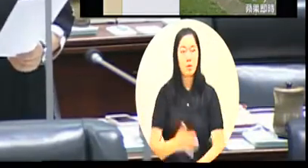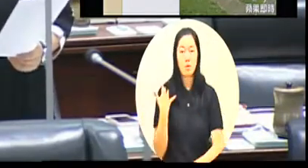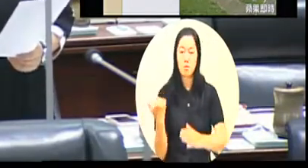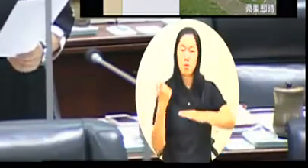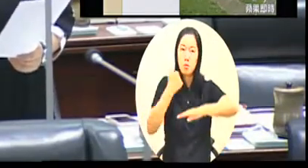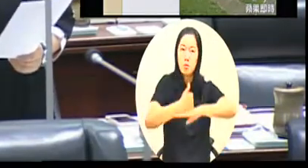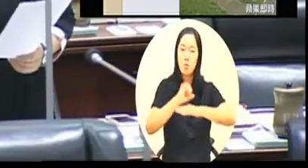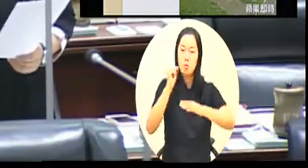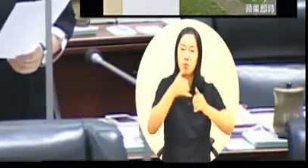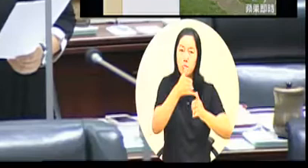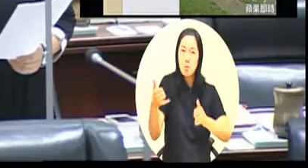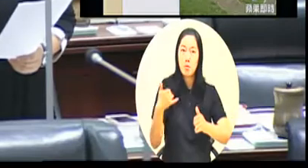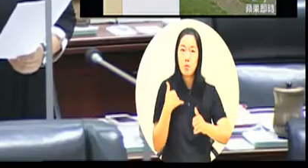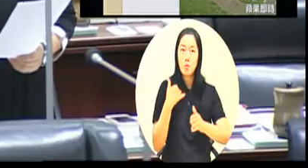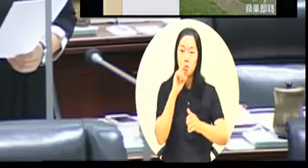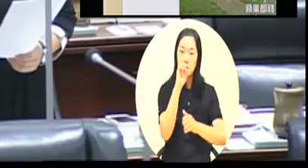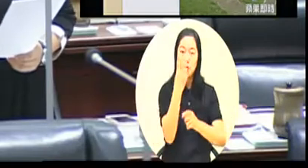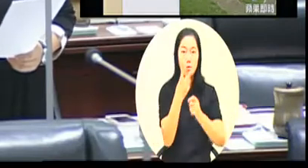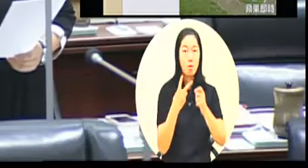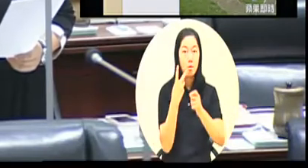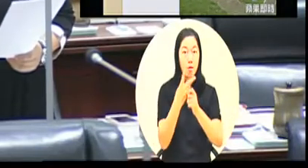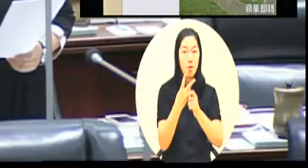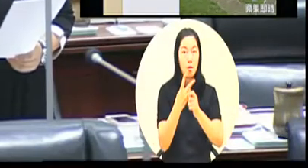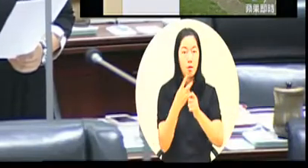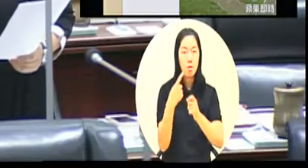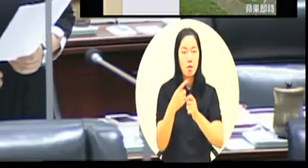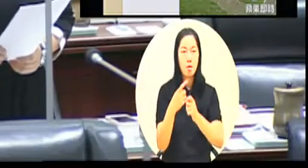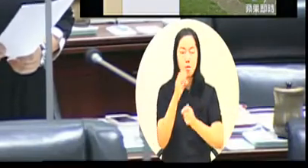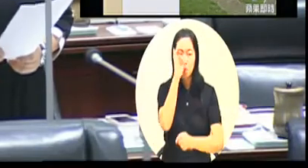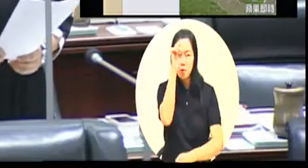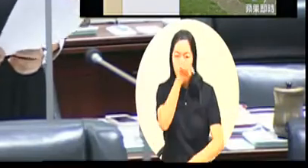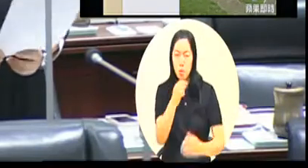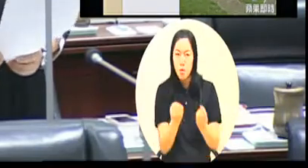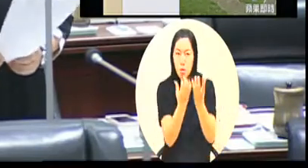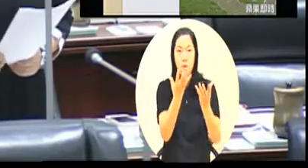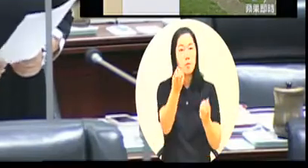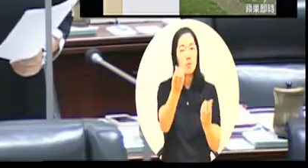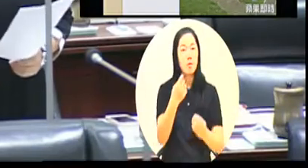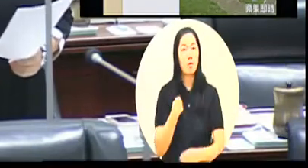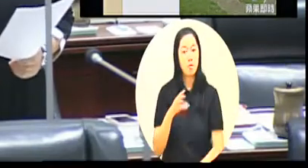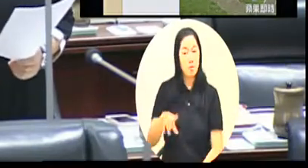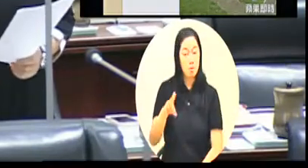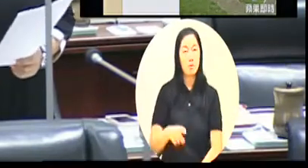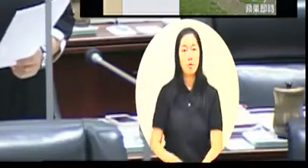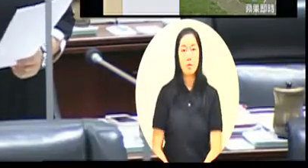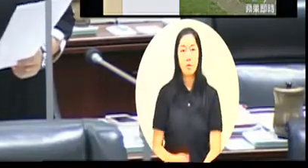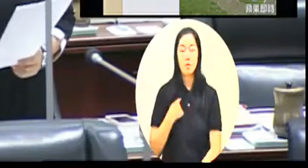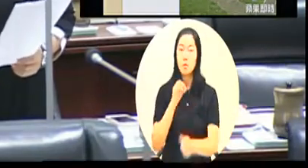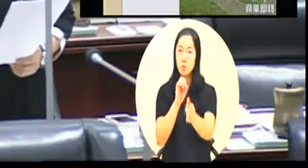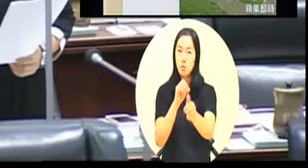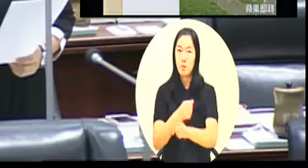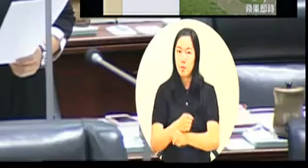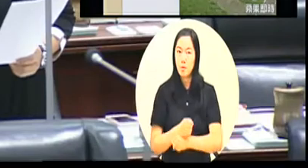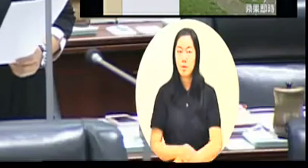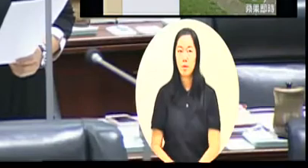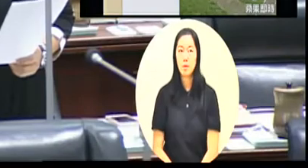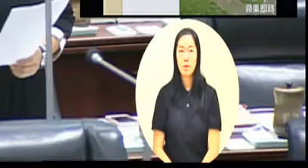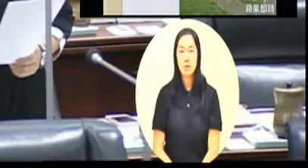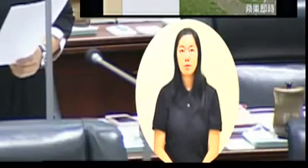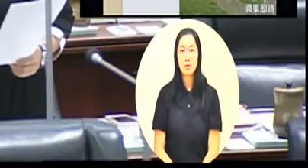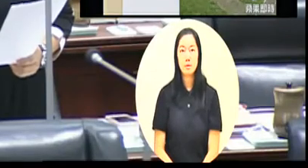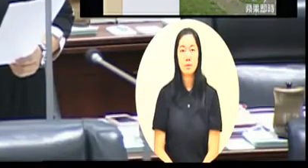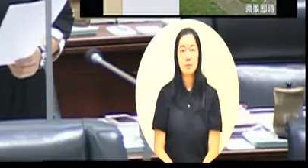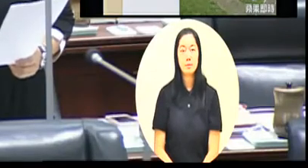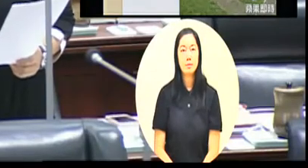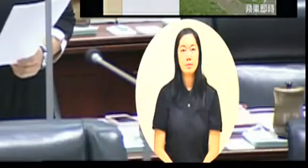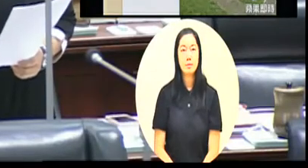呢，我也没有看过这种情形。但这种状况是近来才发生哦，所以要提醒养工处哦，在这种虽然